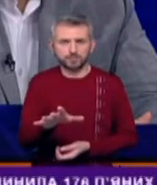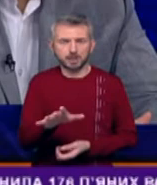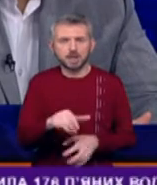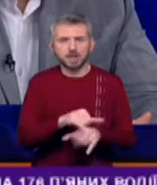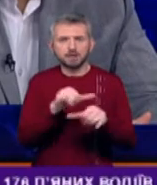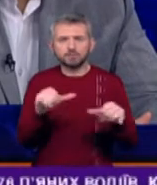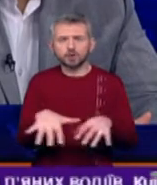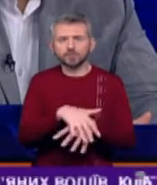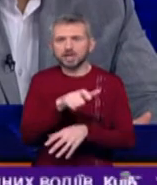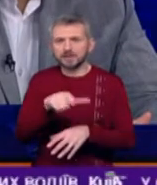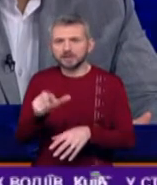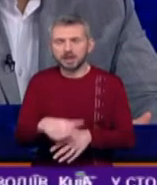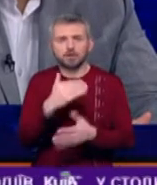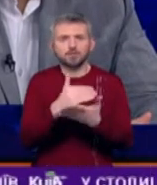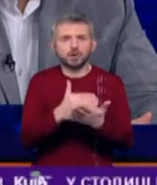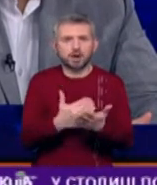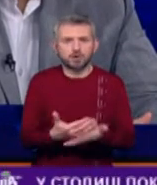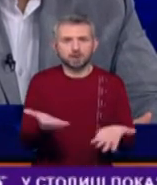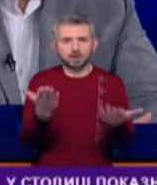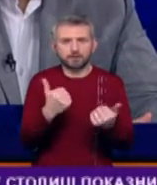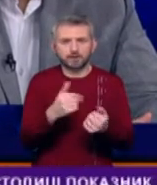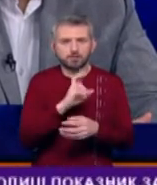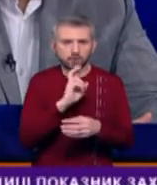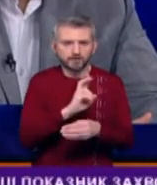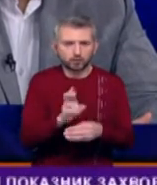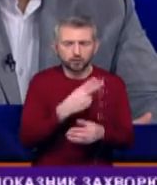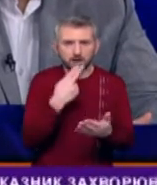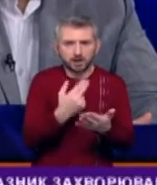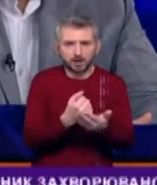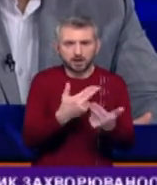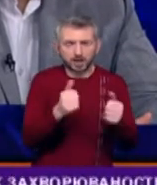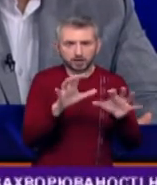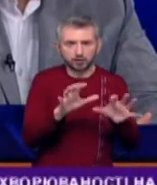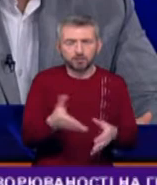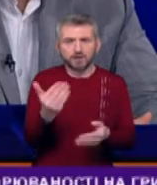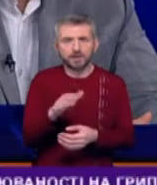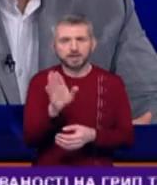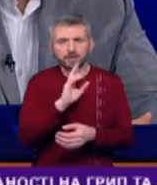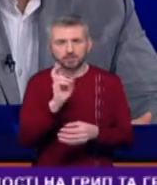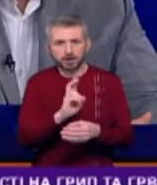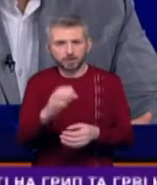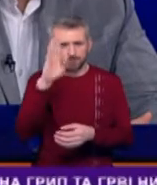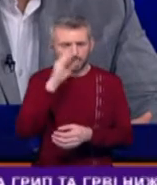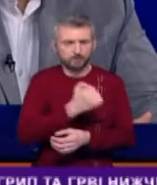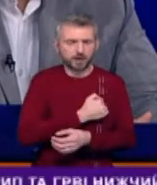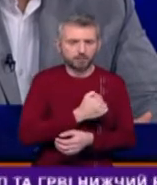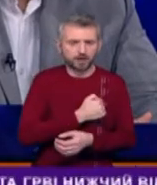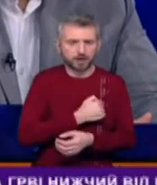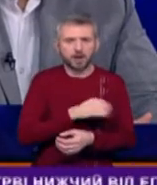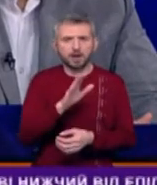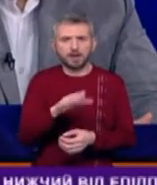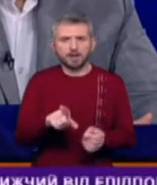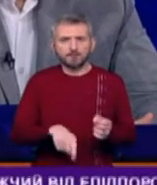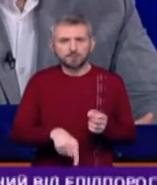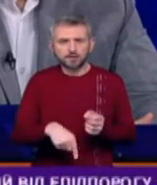збільшувати населення. Дивіться, програма, давайте проституцію легалізуємо, давайте дівчаток проститутки, мальчиків в армію, пенсіони поморозять,